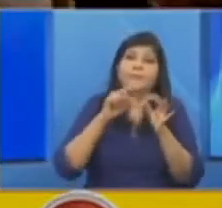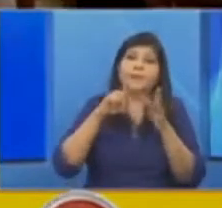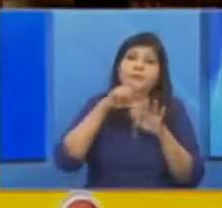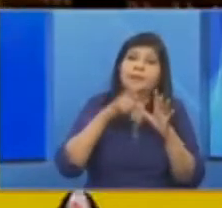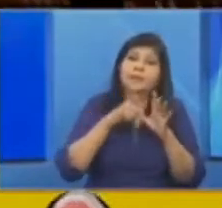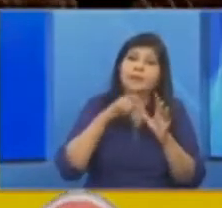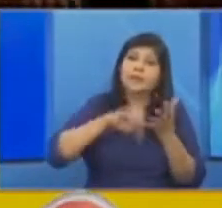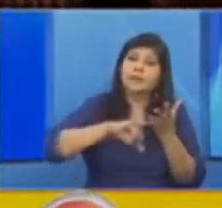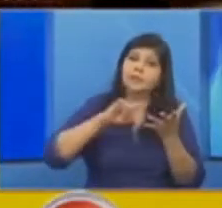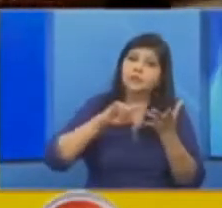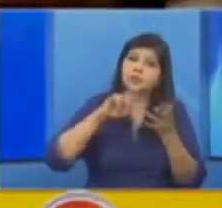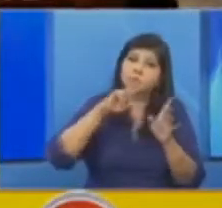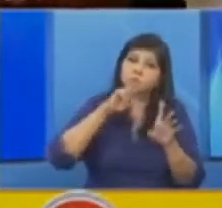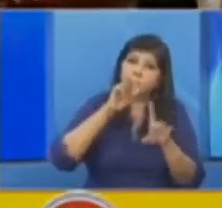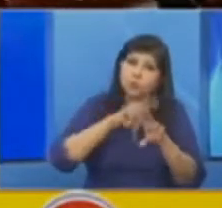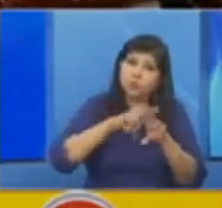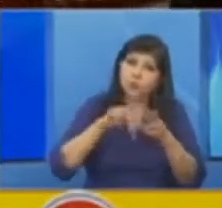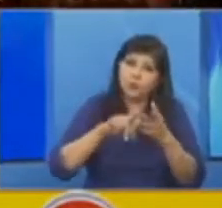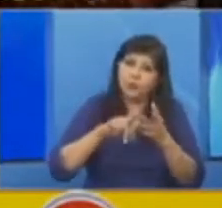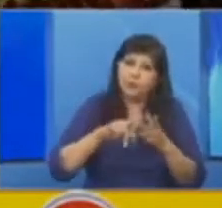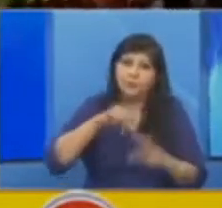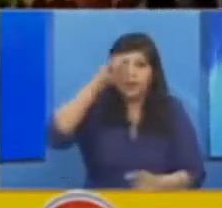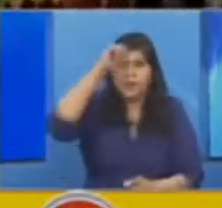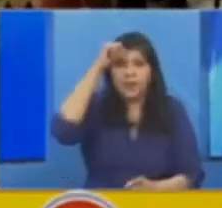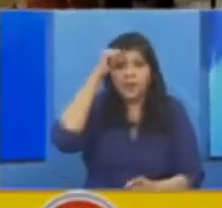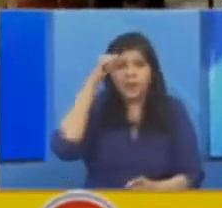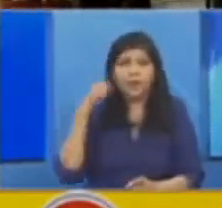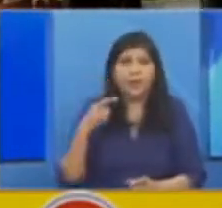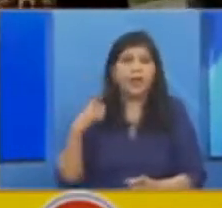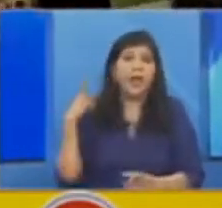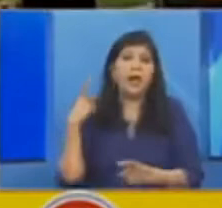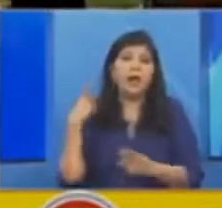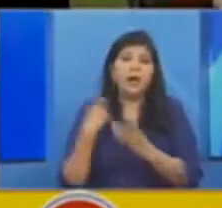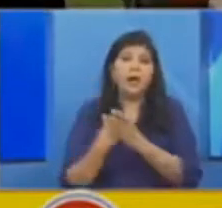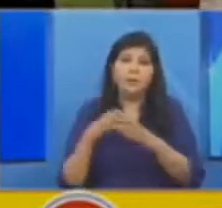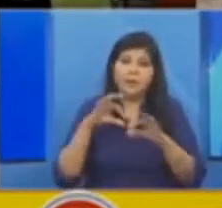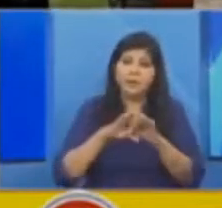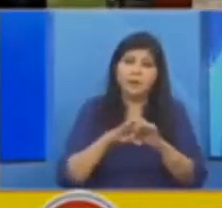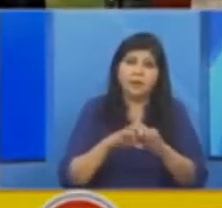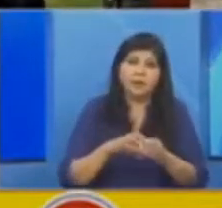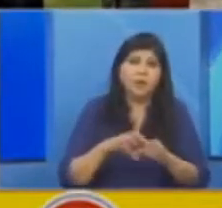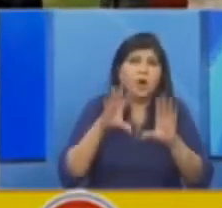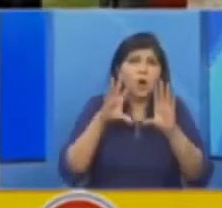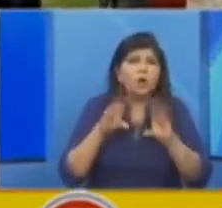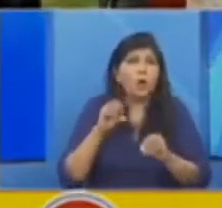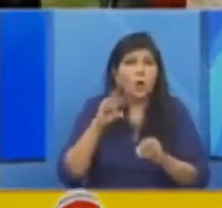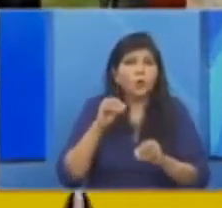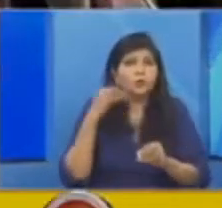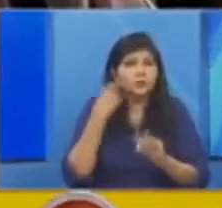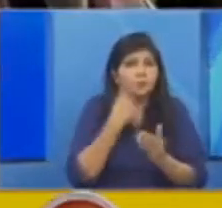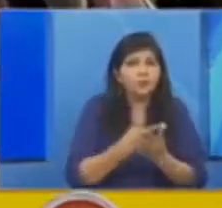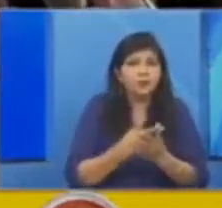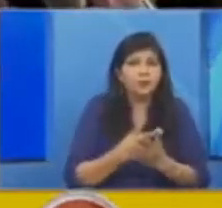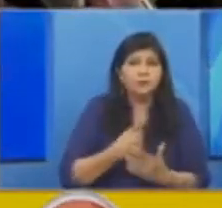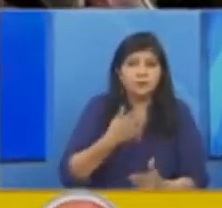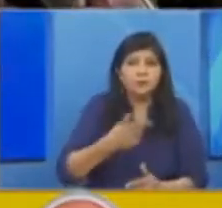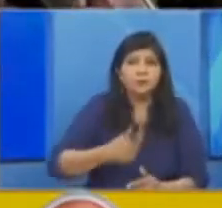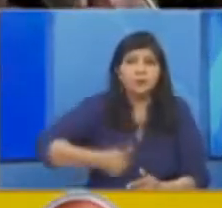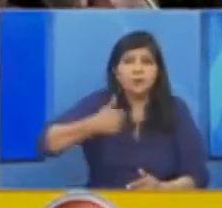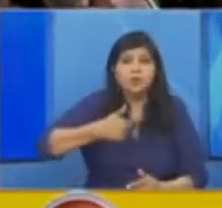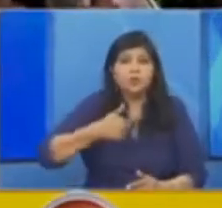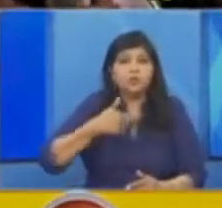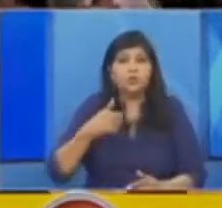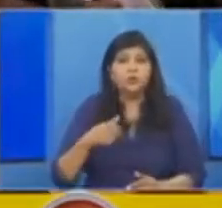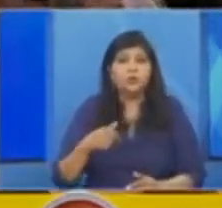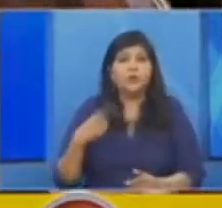सोफी और विदा इंडियन आर्मी के श्वान है, डॉग्स है, और उन्हें चीफ आफ